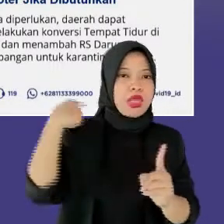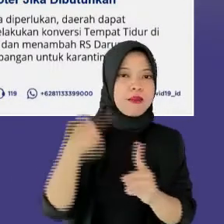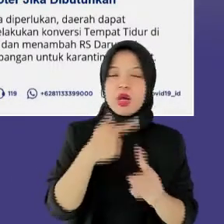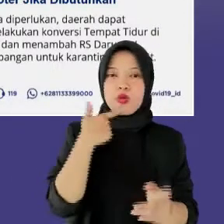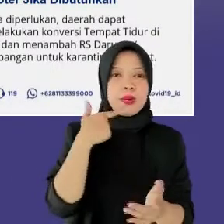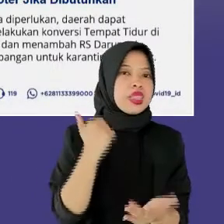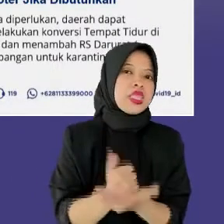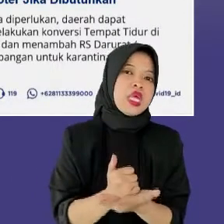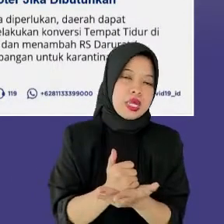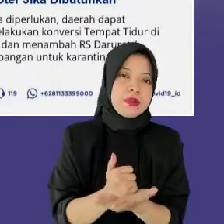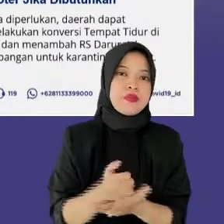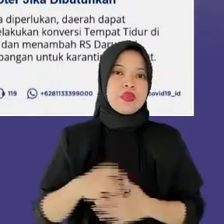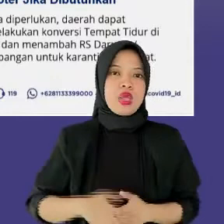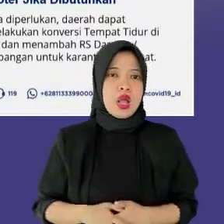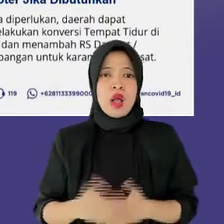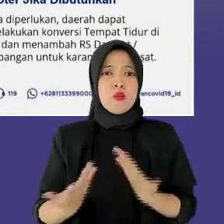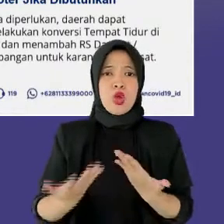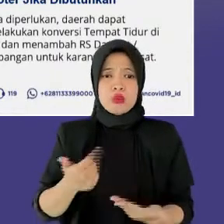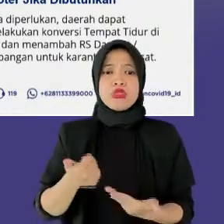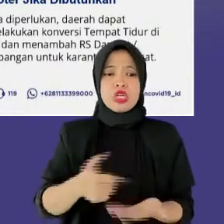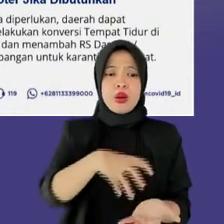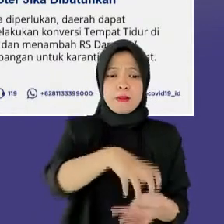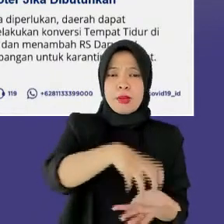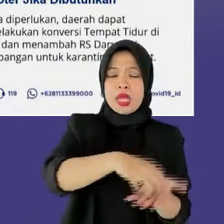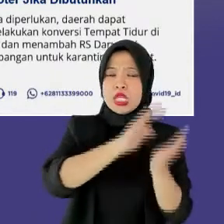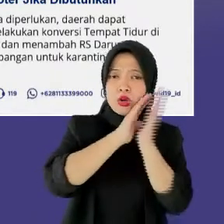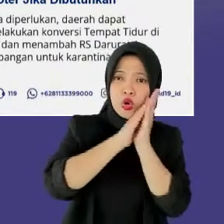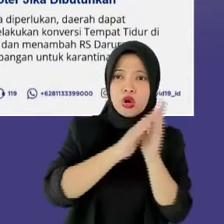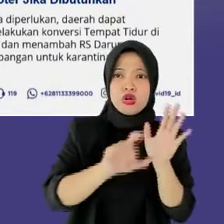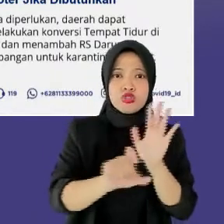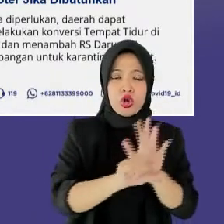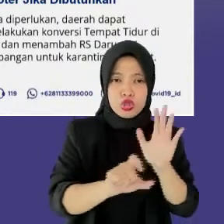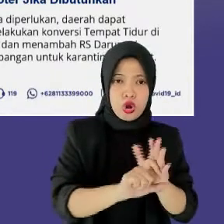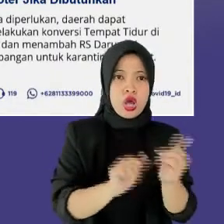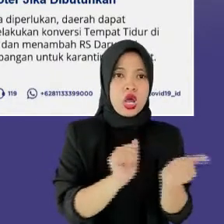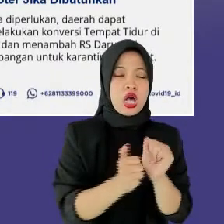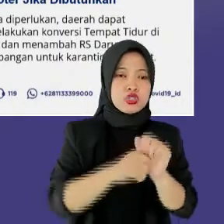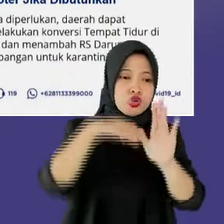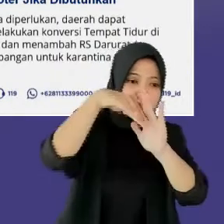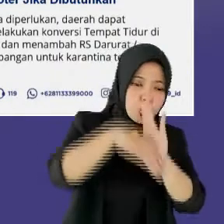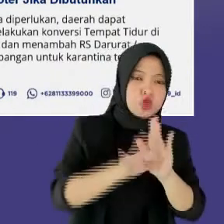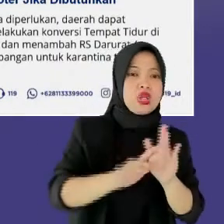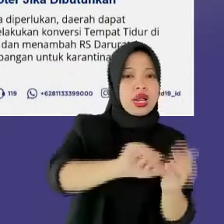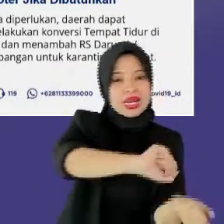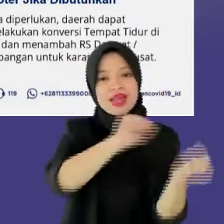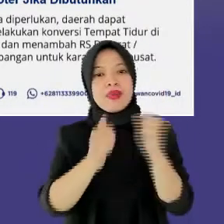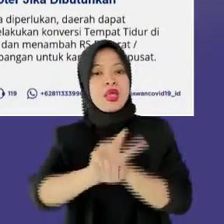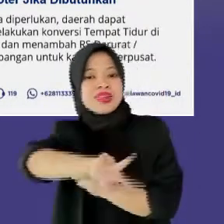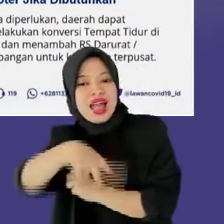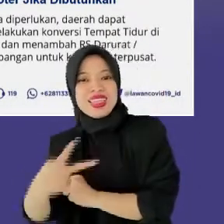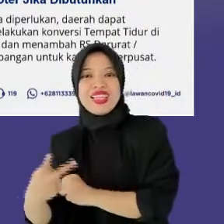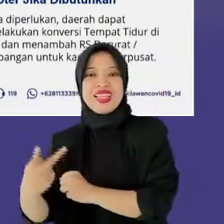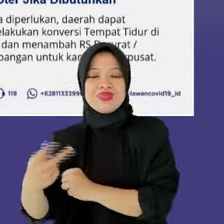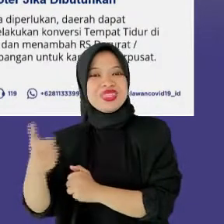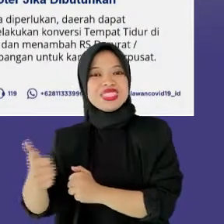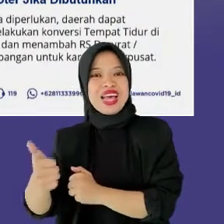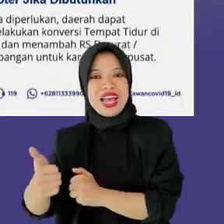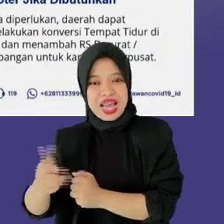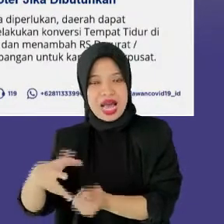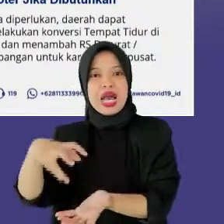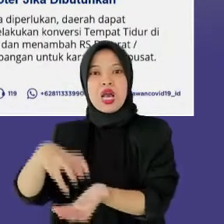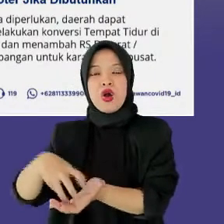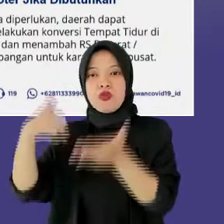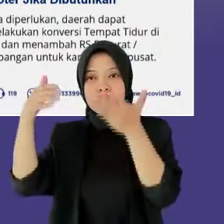sangat penting, dan kita bisa fleksibel tadi ya Dokter Lola, kalau kita lihat jika memang sudah kasusnya turun, ya bisa kita alihkan lagi dari yang semula COVID